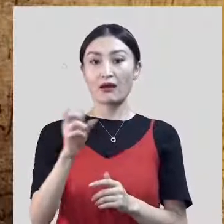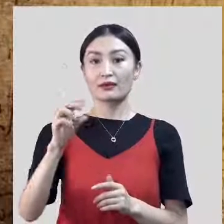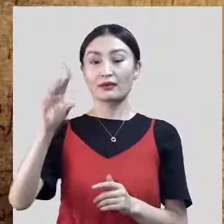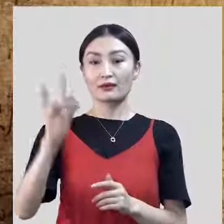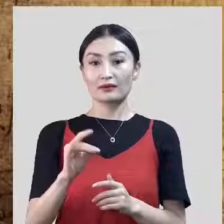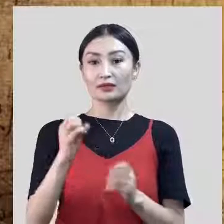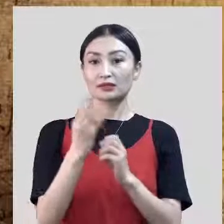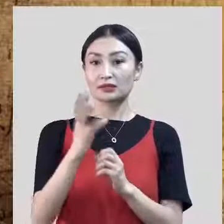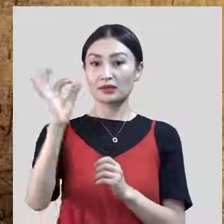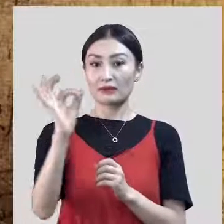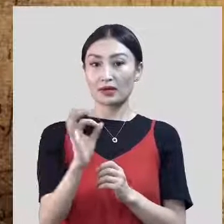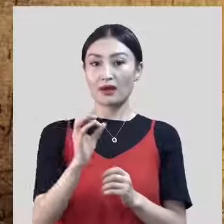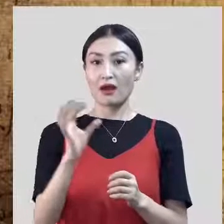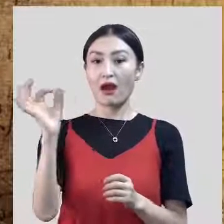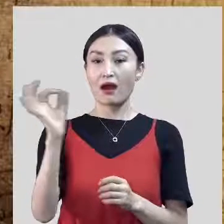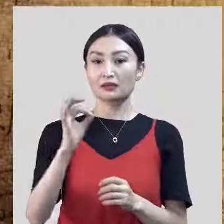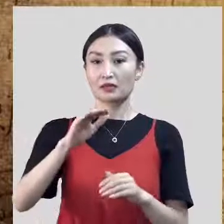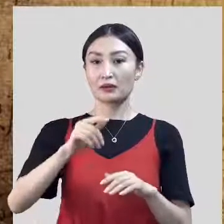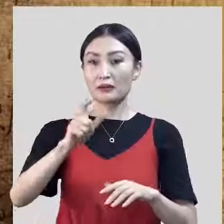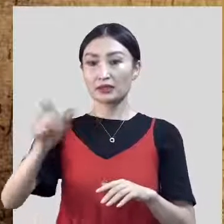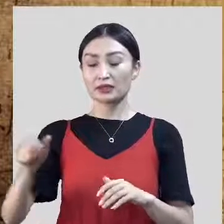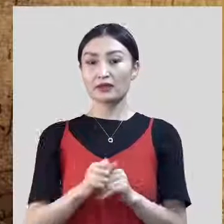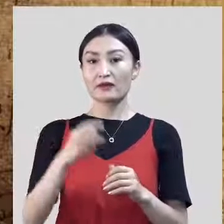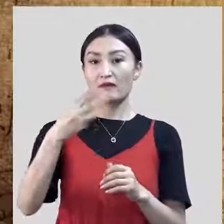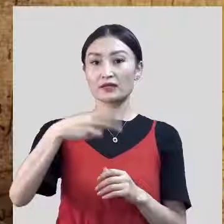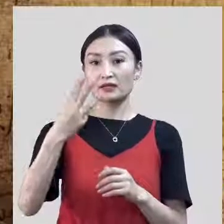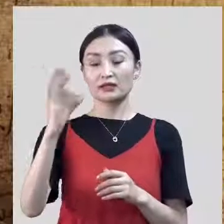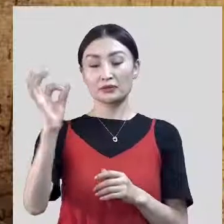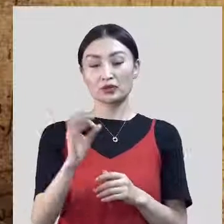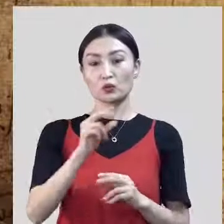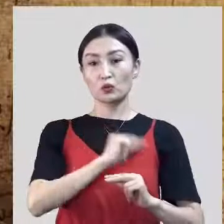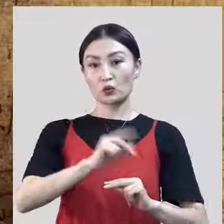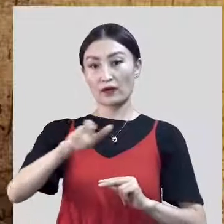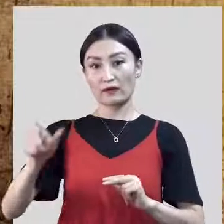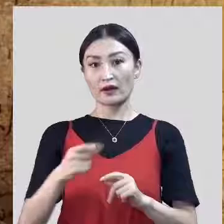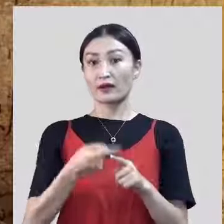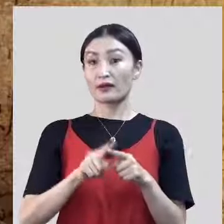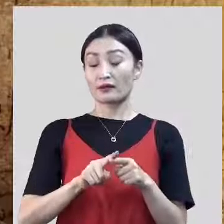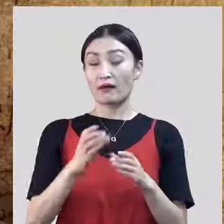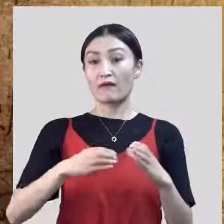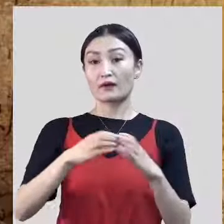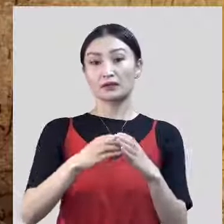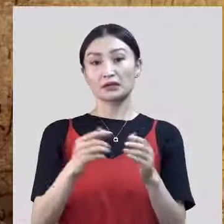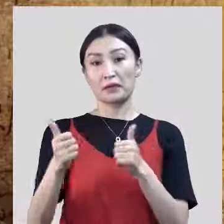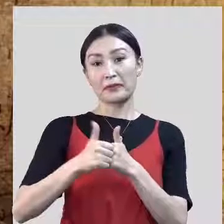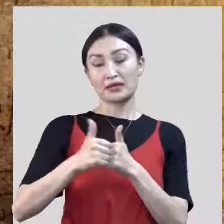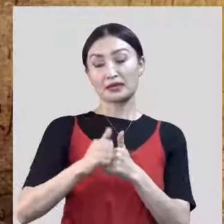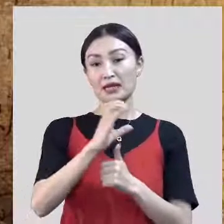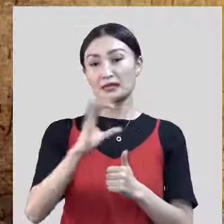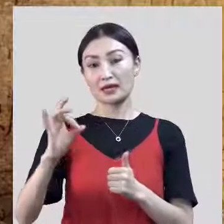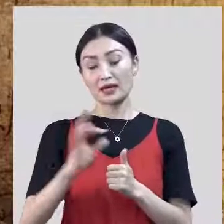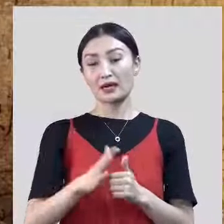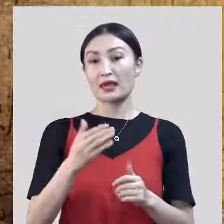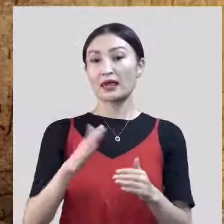14 процентов октябристов 23 процента трудовиков эта фракция близкая к с сыром и